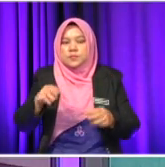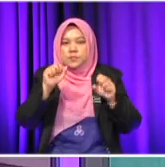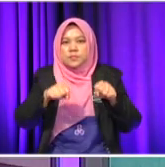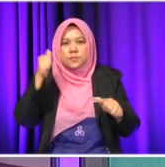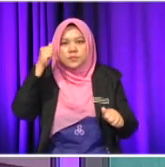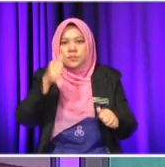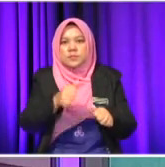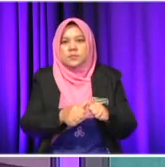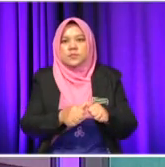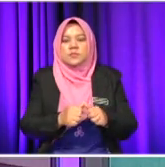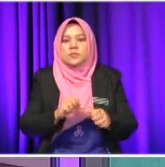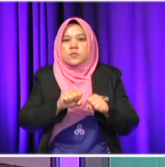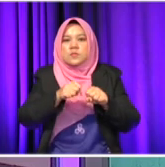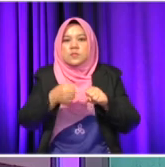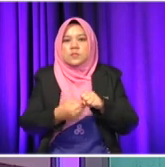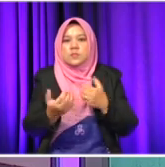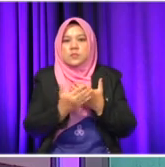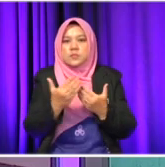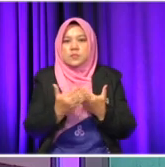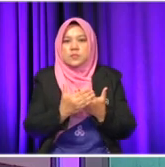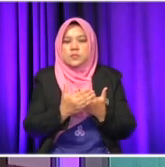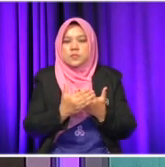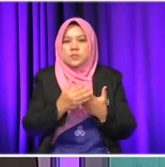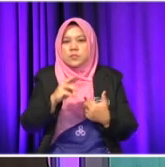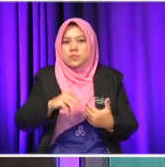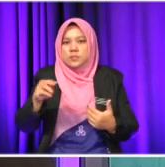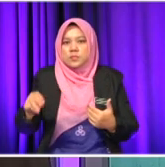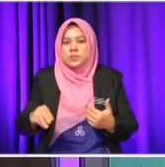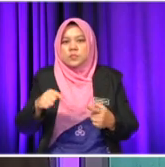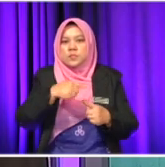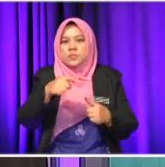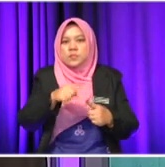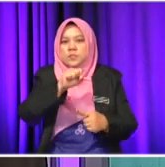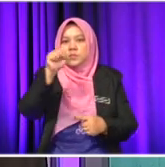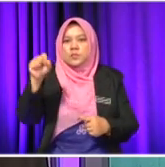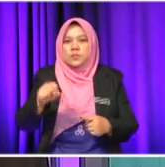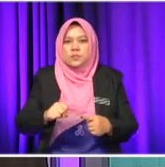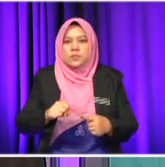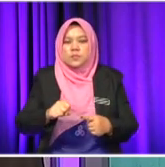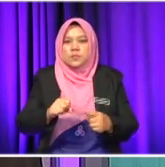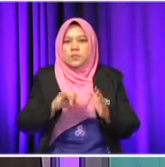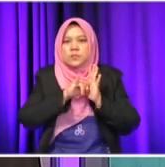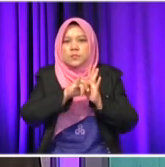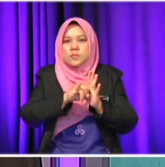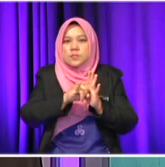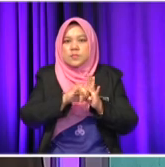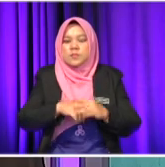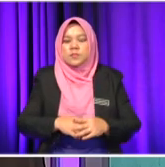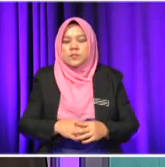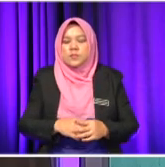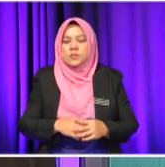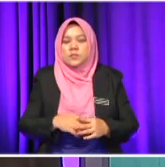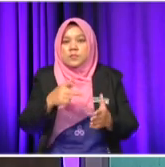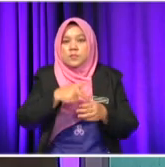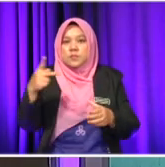guna pakai supaya mudah untuk murid-murid-munikan bila soal dan berkenaan dengan pengiklanan keluar Oke